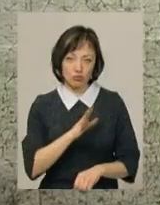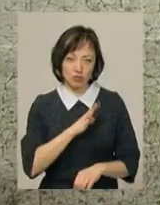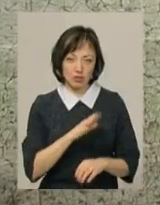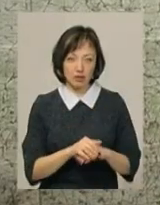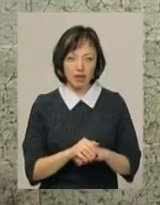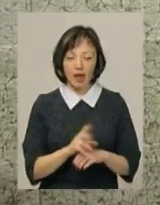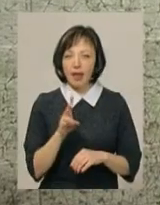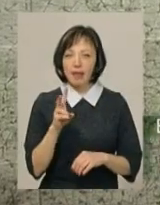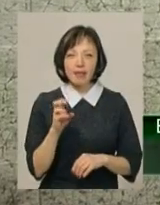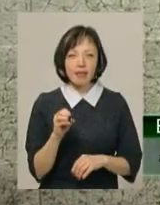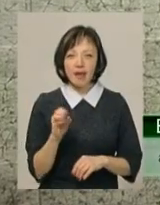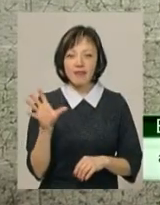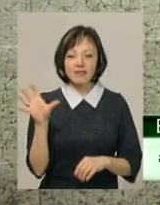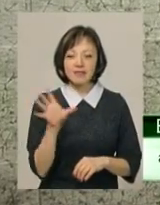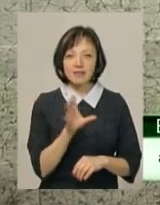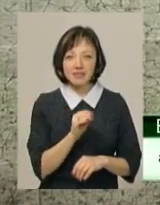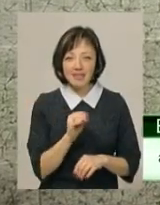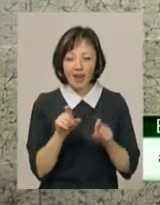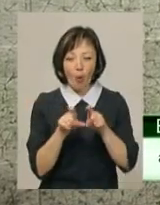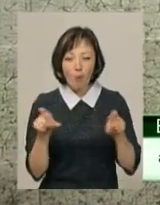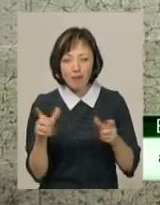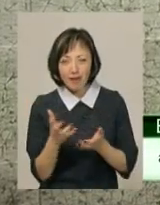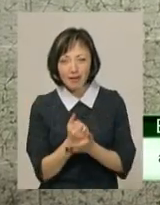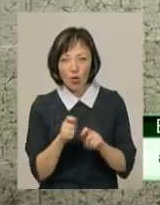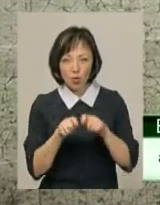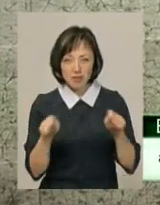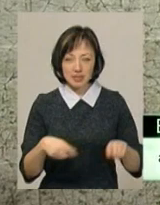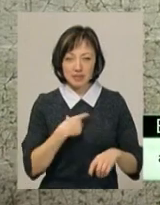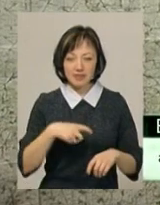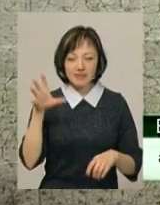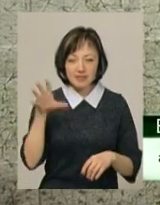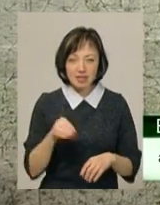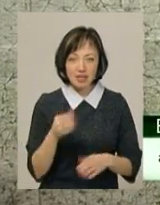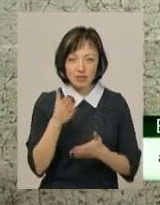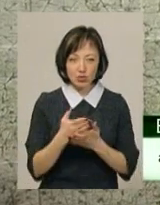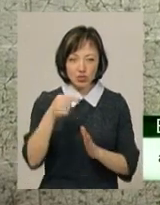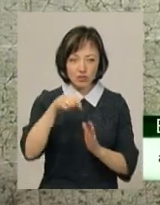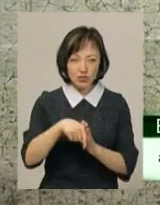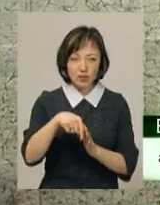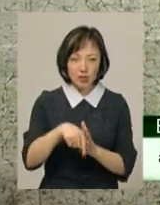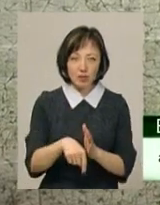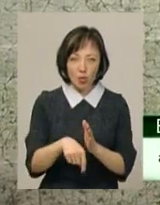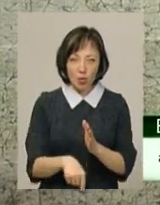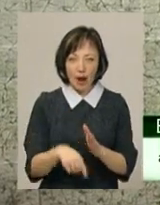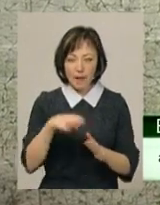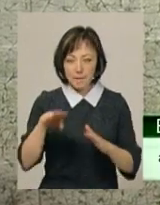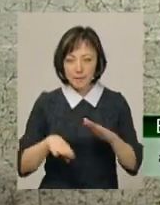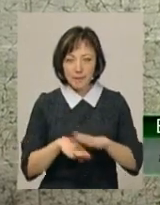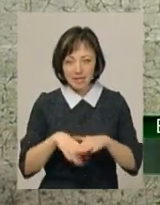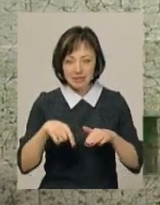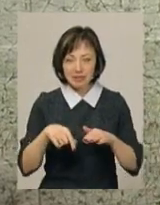всякий об'єкт розкриває себе. Через те, що все знаходиться в шарах, глибоко під землею,